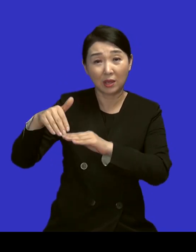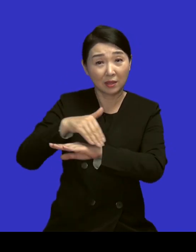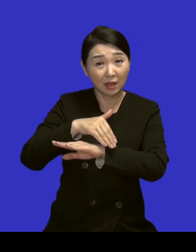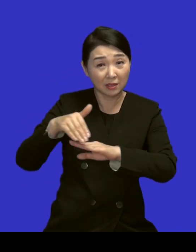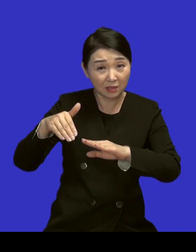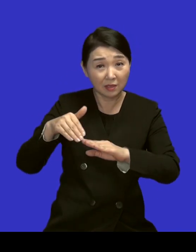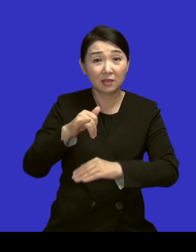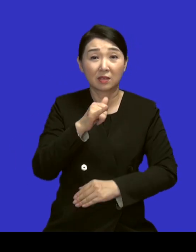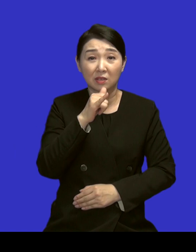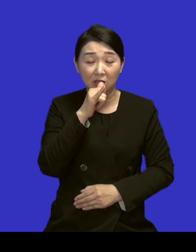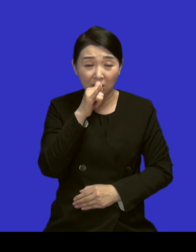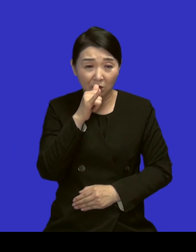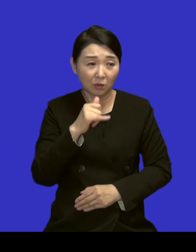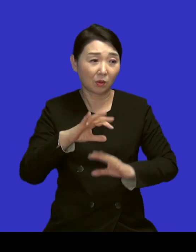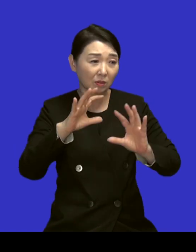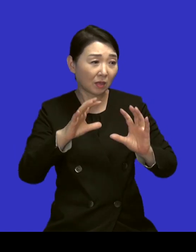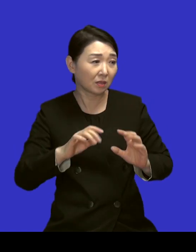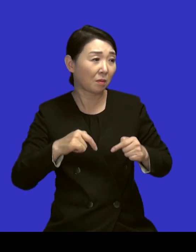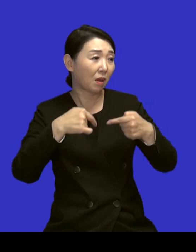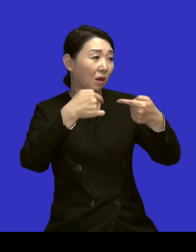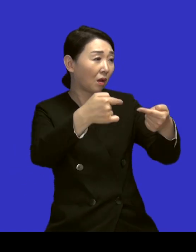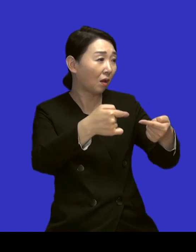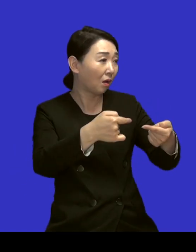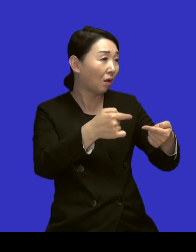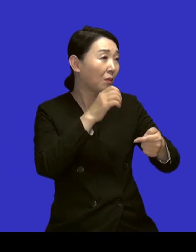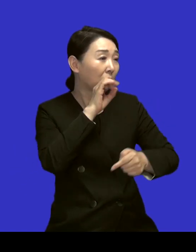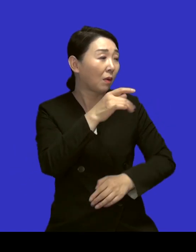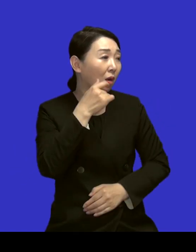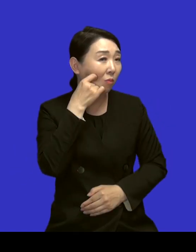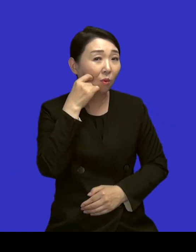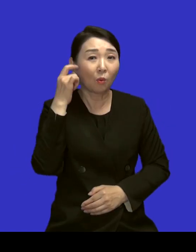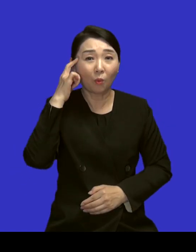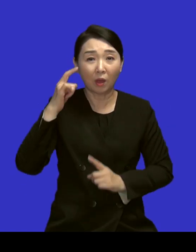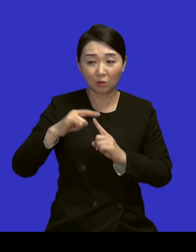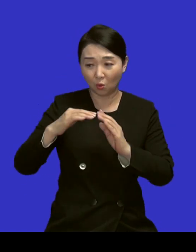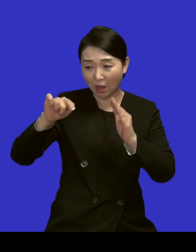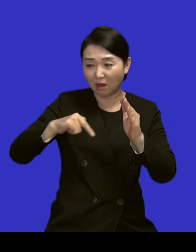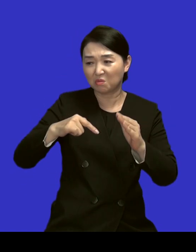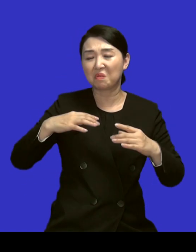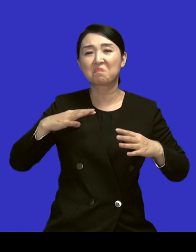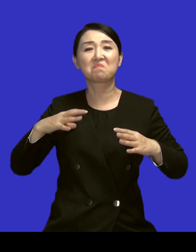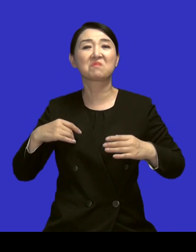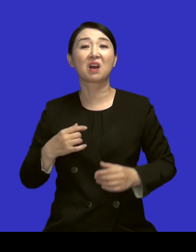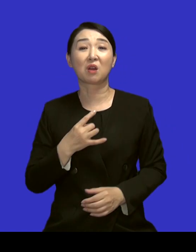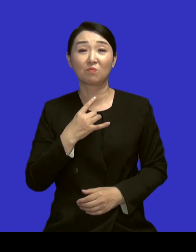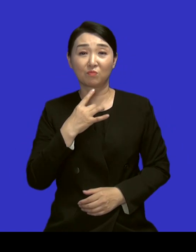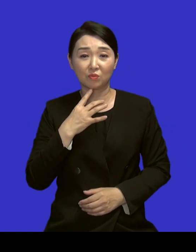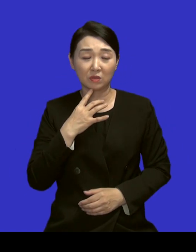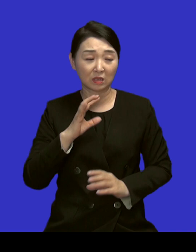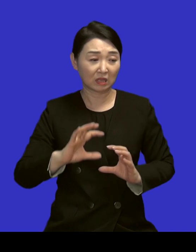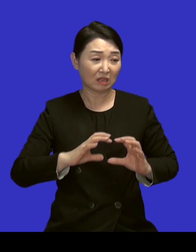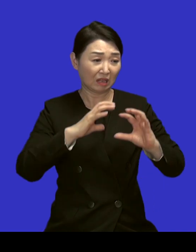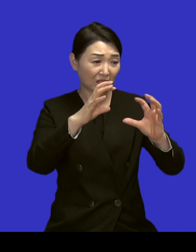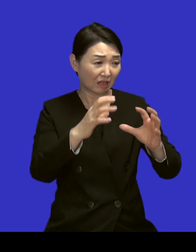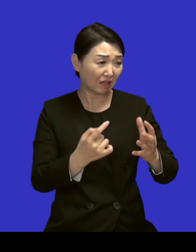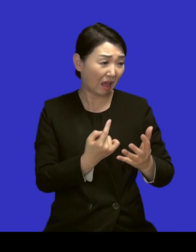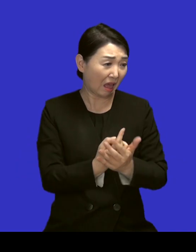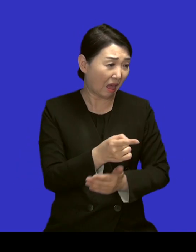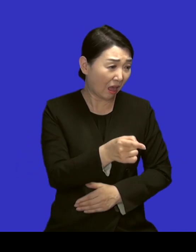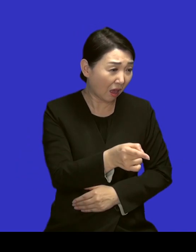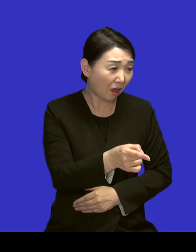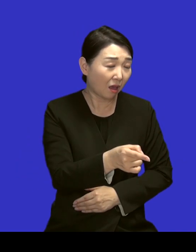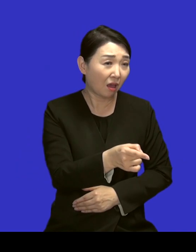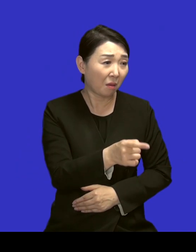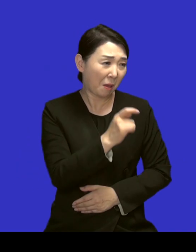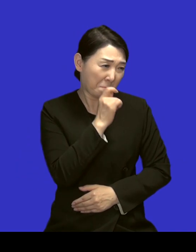놈들 세상 나가면 아무 말도 못해요. 교회에서나 뭔가 잘난 척하지 세상에서 조금만